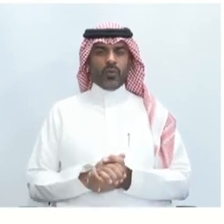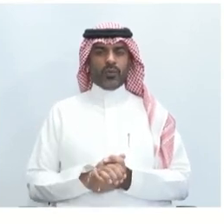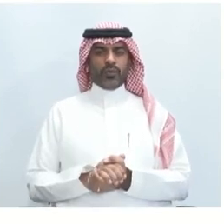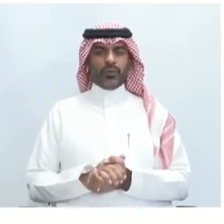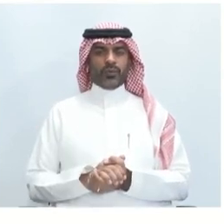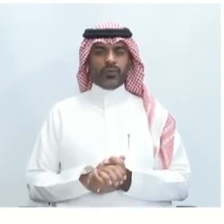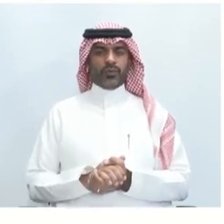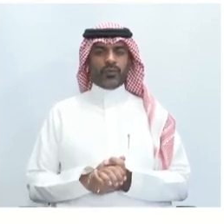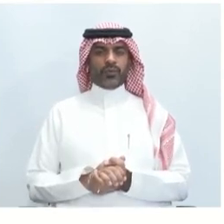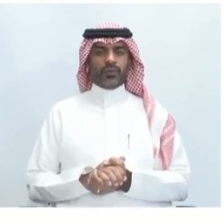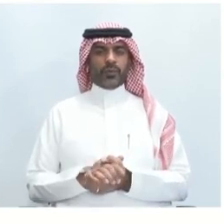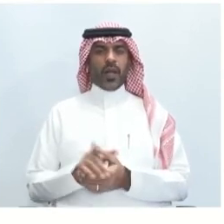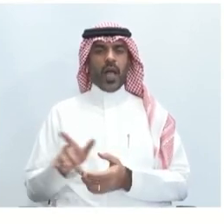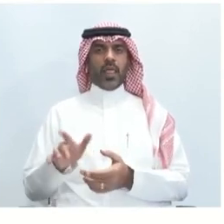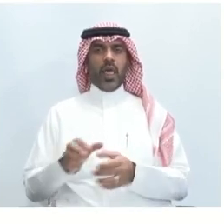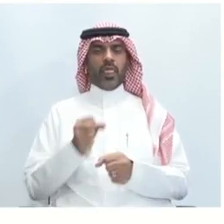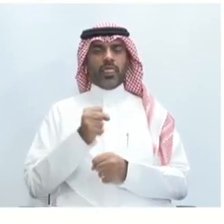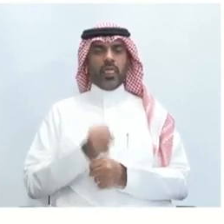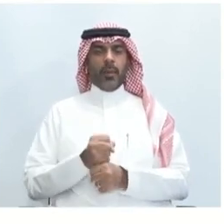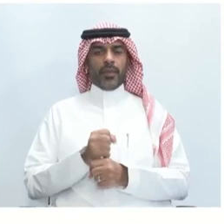احسنتم روبوت ثابت